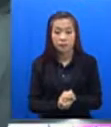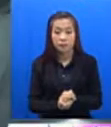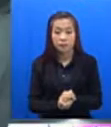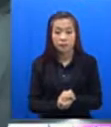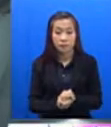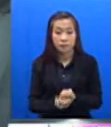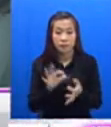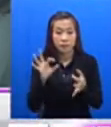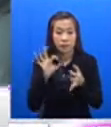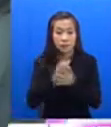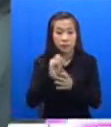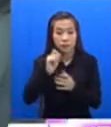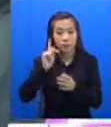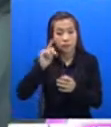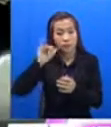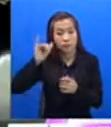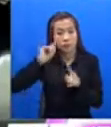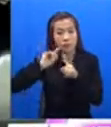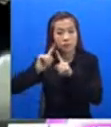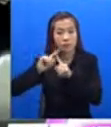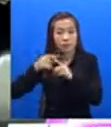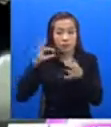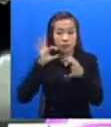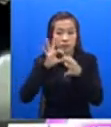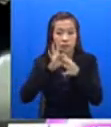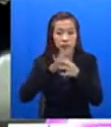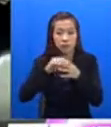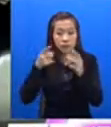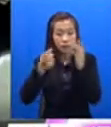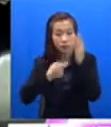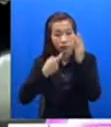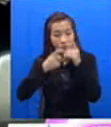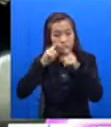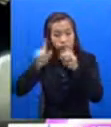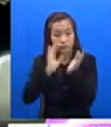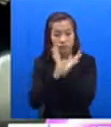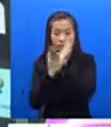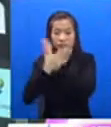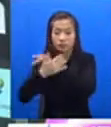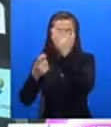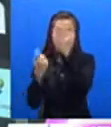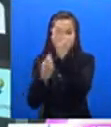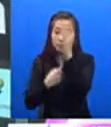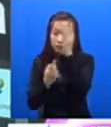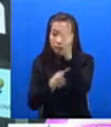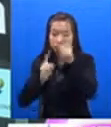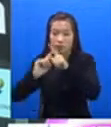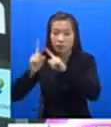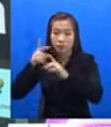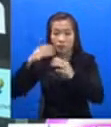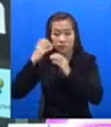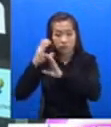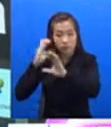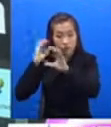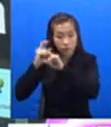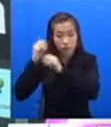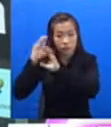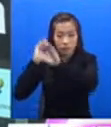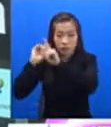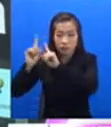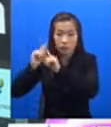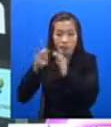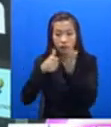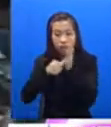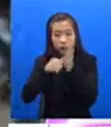สมาชิกสหกรณ์กองทุนสงเคราะห์การทำสวนยางรวมถึงบริษัทแปรรูปยางพารายังคงนำรถบรรทุกยางแผ่นดิบและยาง